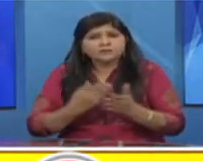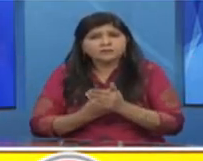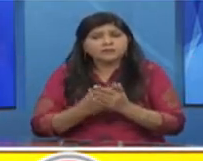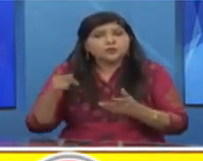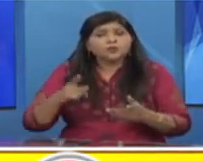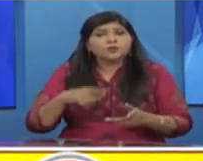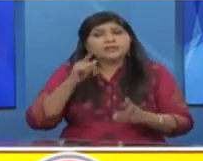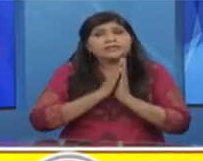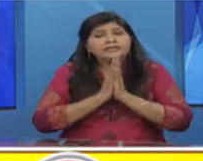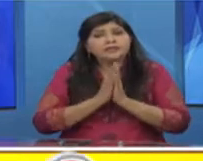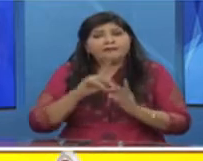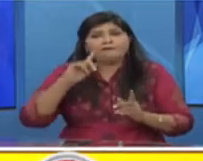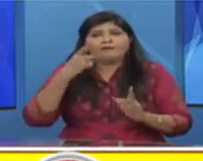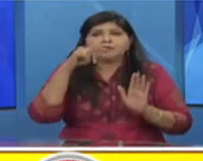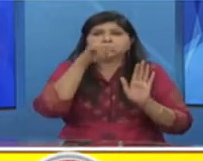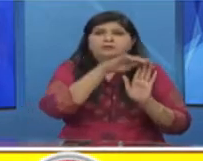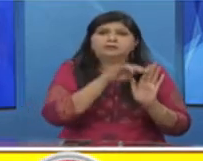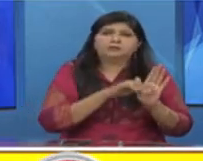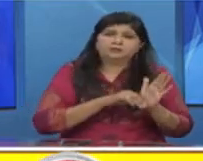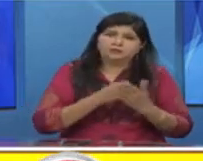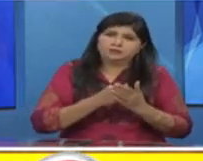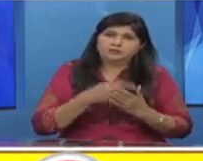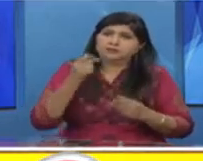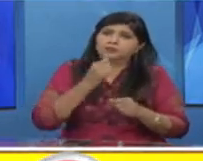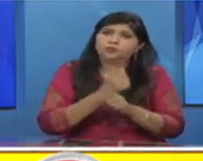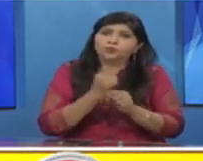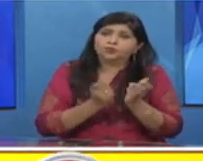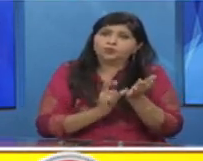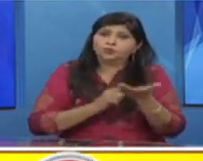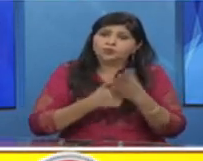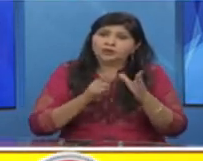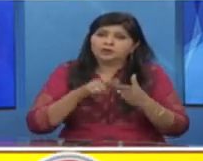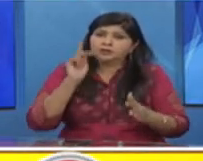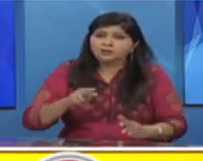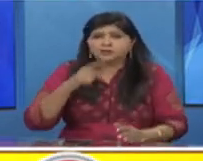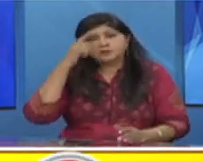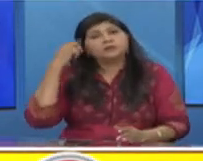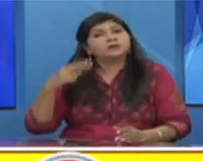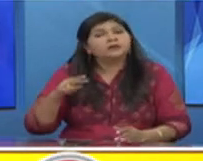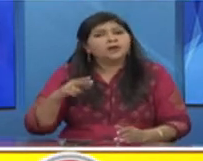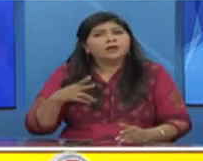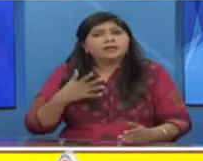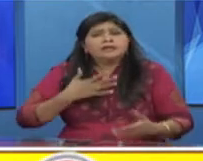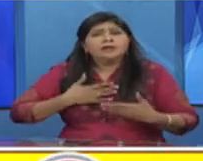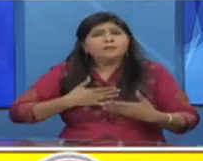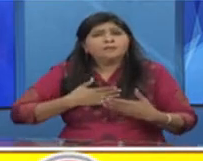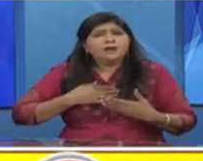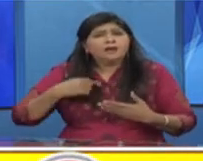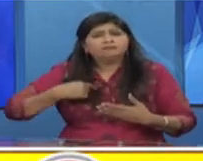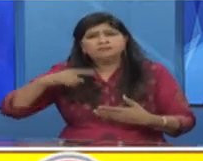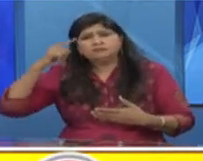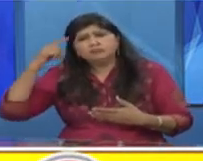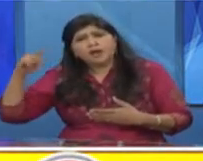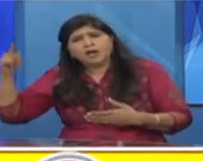सेवा को हमेशा सर्वोपरि रखा। गुरु नानक देव जी मानते थे कि निस्वार्थ भाव से किए गए सेवा कार्य